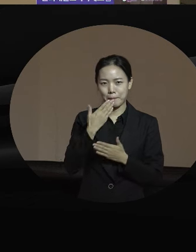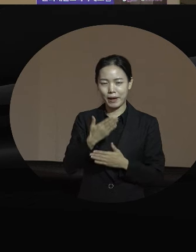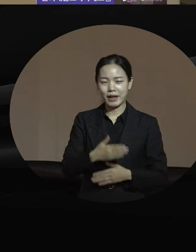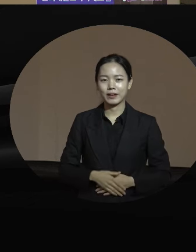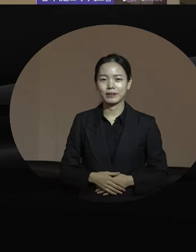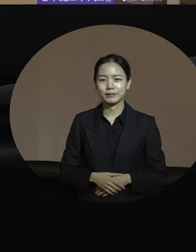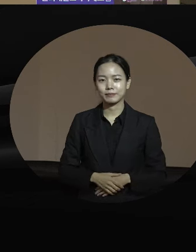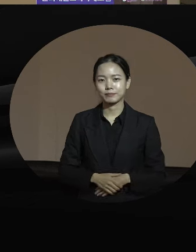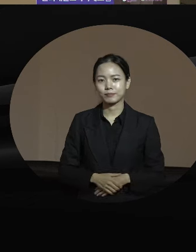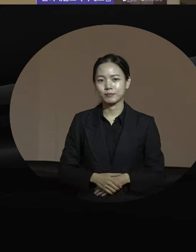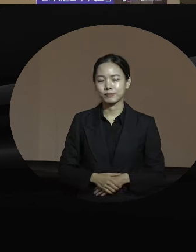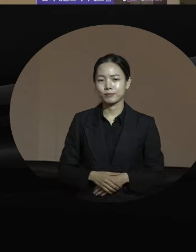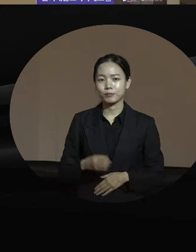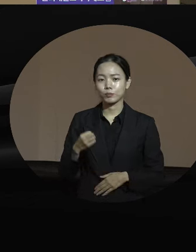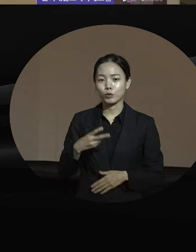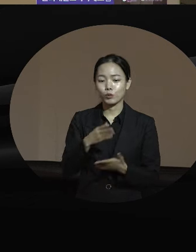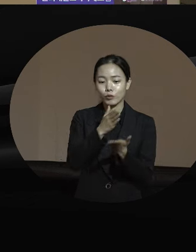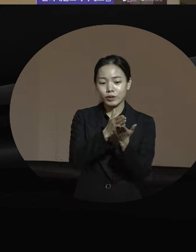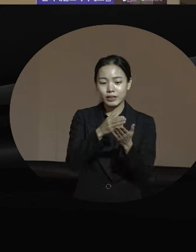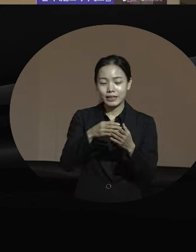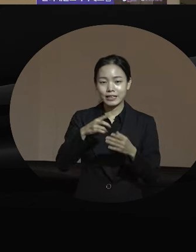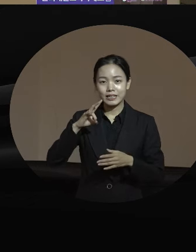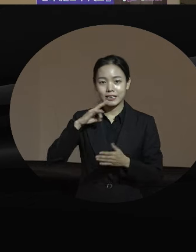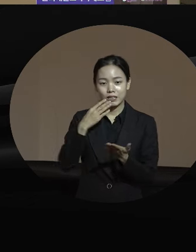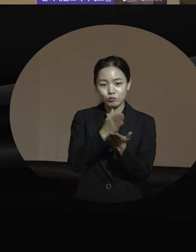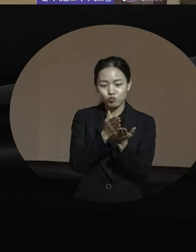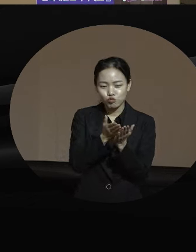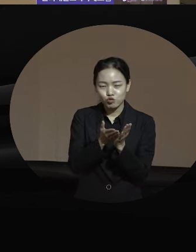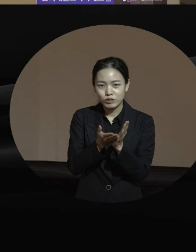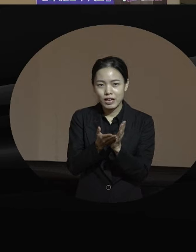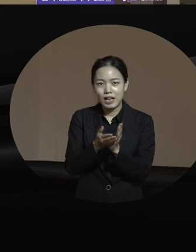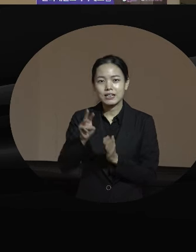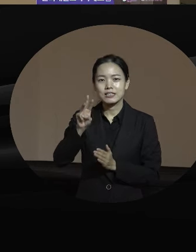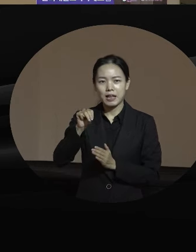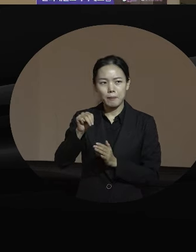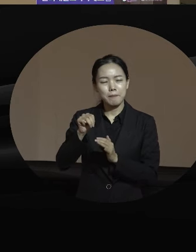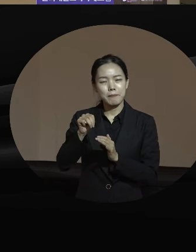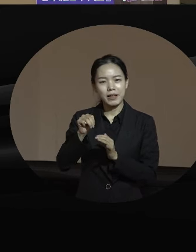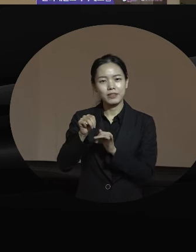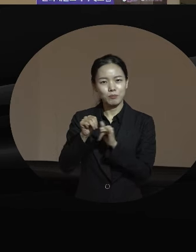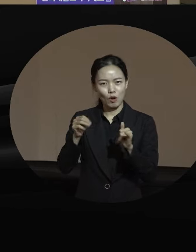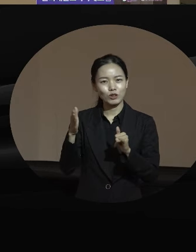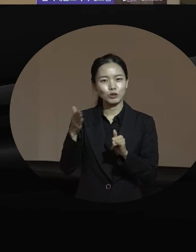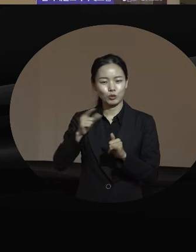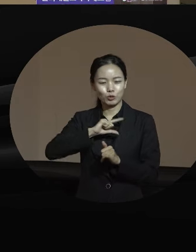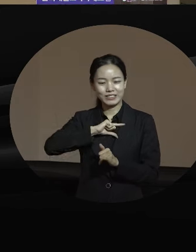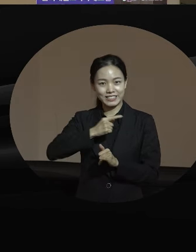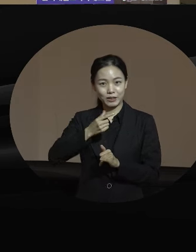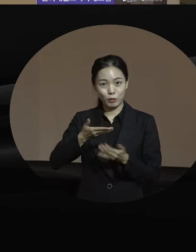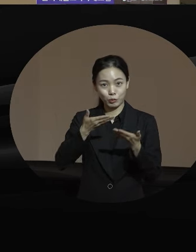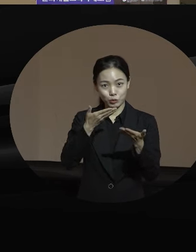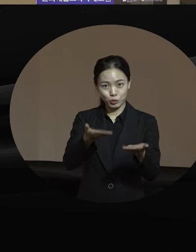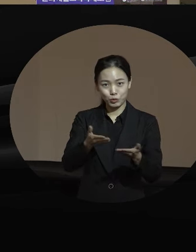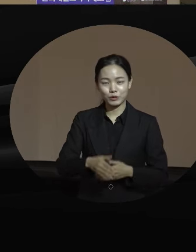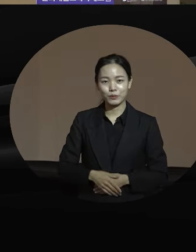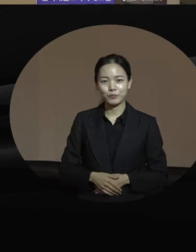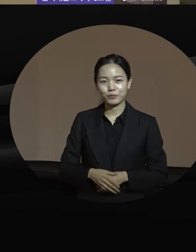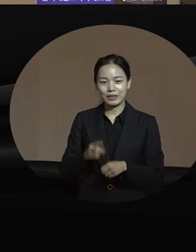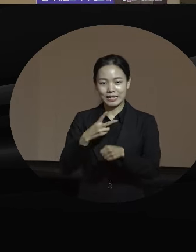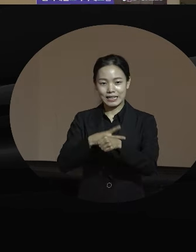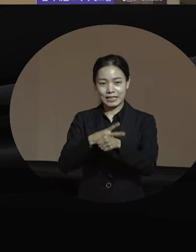제도는 10개 예술 분야에서 3만 2천 명에게 자격을 교부하였고 이 중 학교예술 강사는 4천 명에 이르고